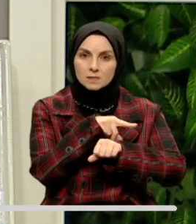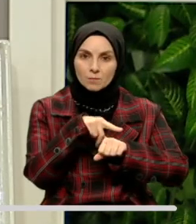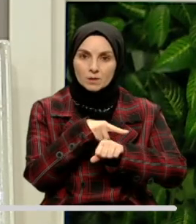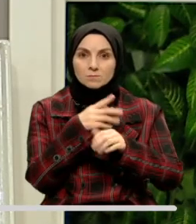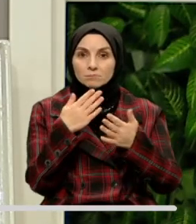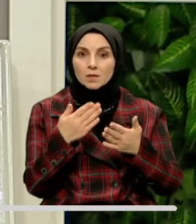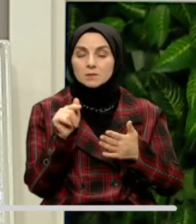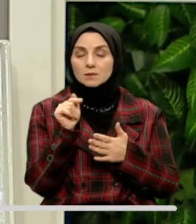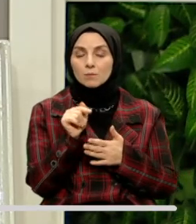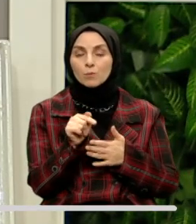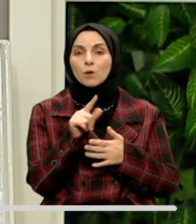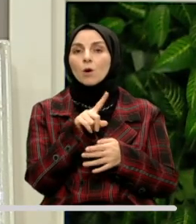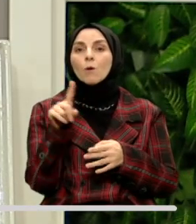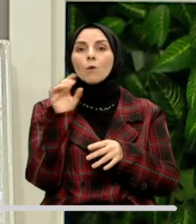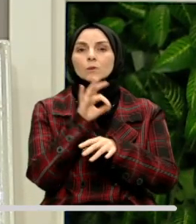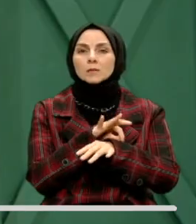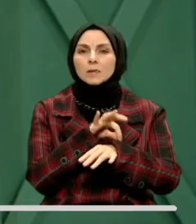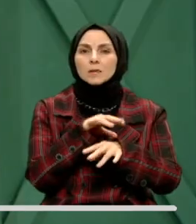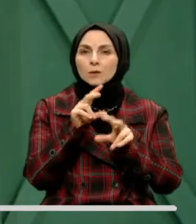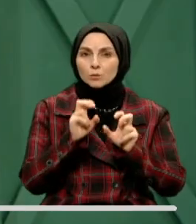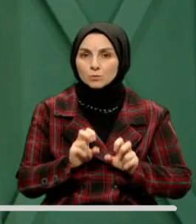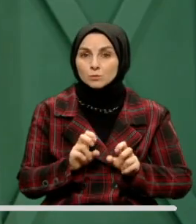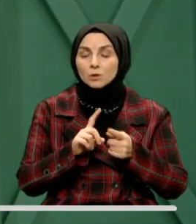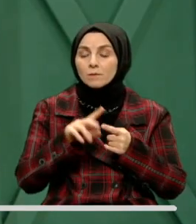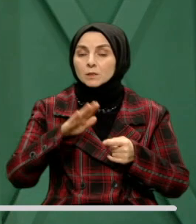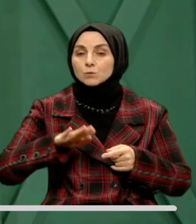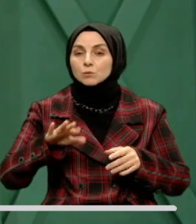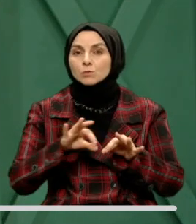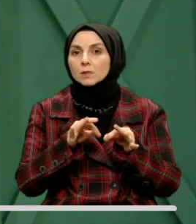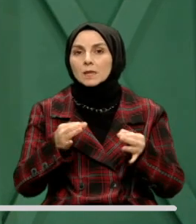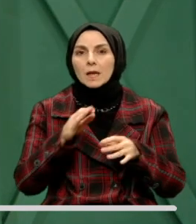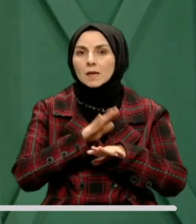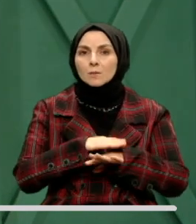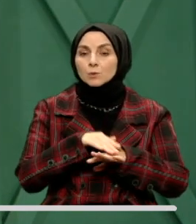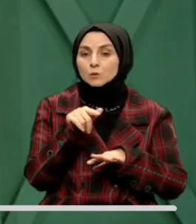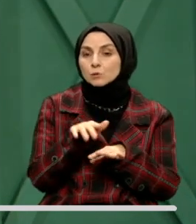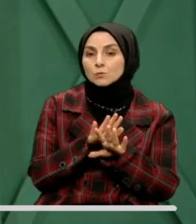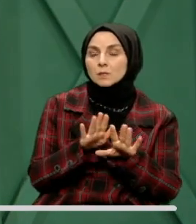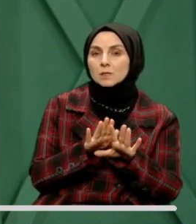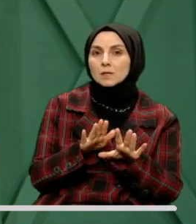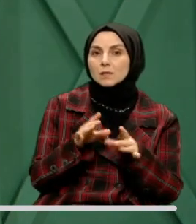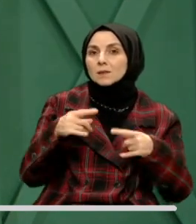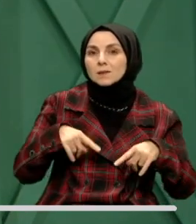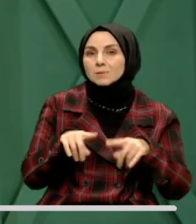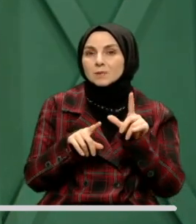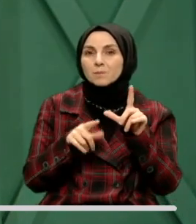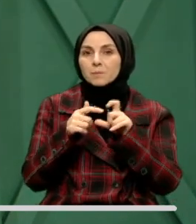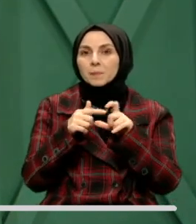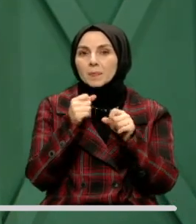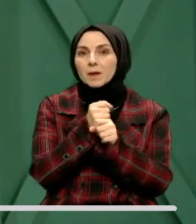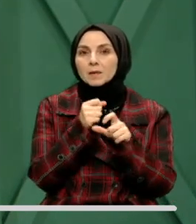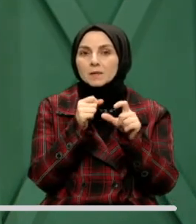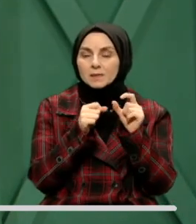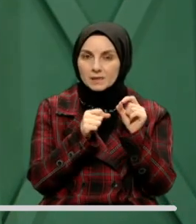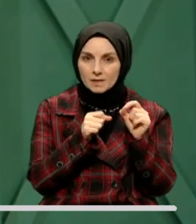zaman aslında bu. 10 dakika oturacağım. Çocuk ne yapıyorsa, ha şu da değil yani, bizim legolarımız var, ben legolarla bir tane